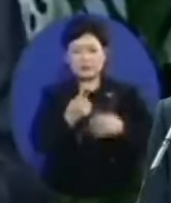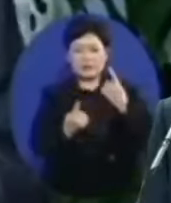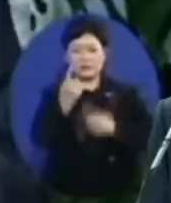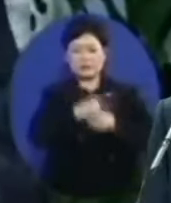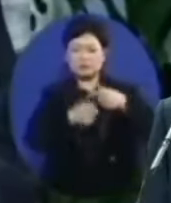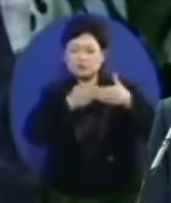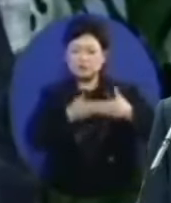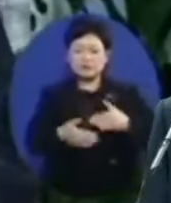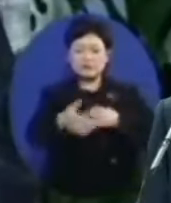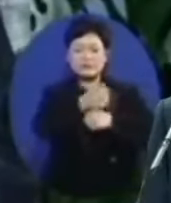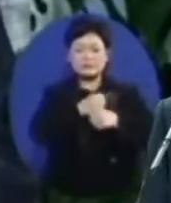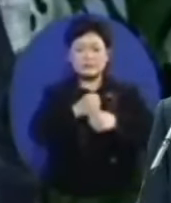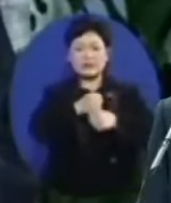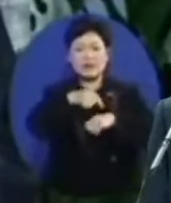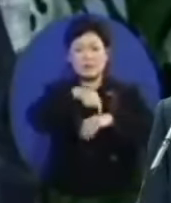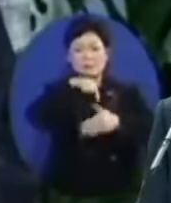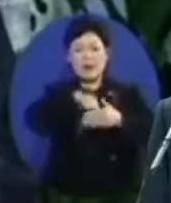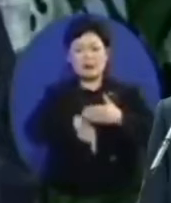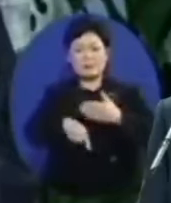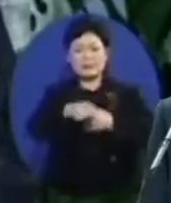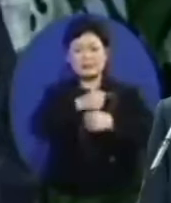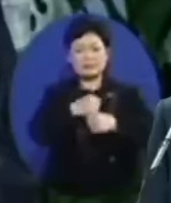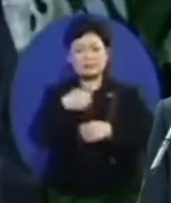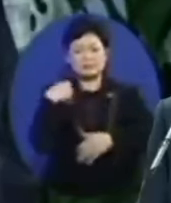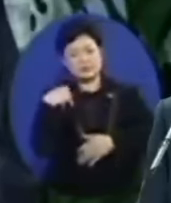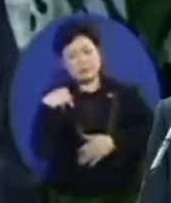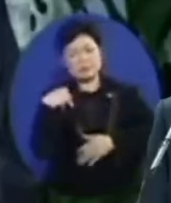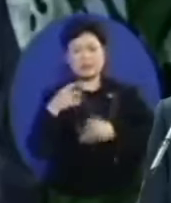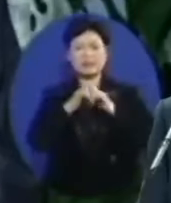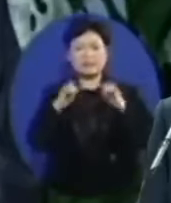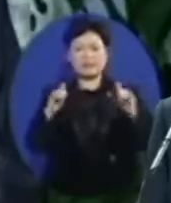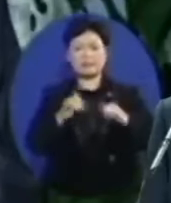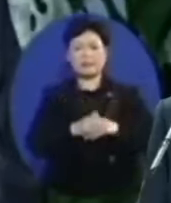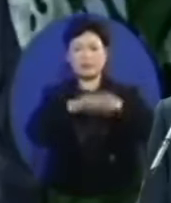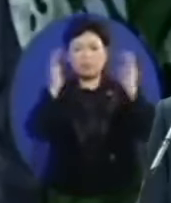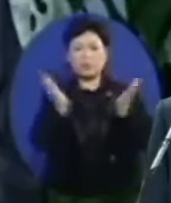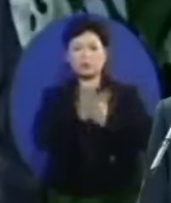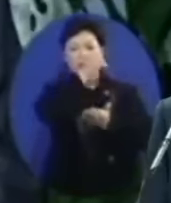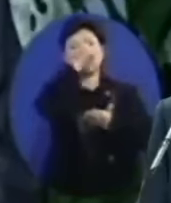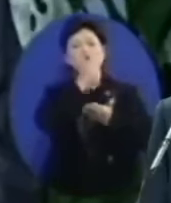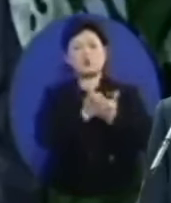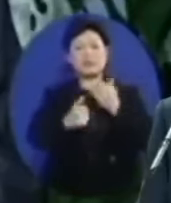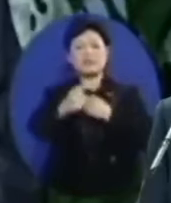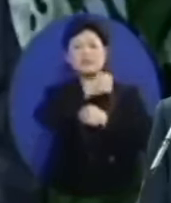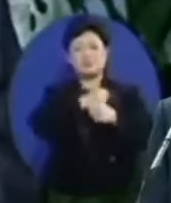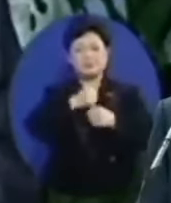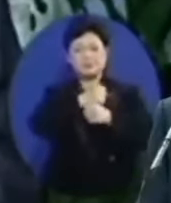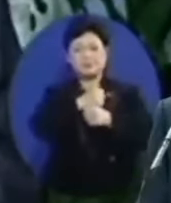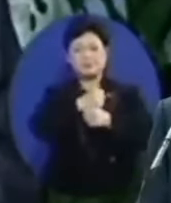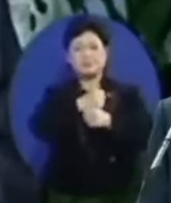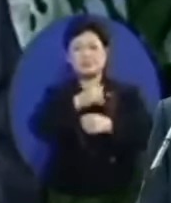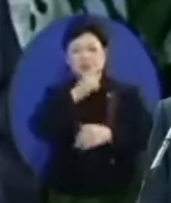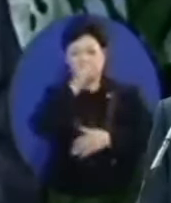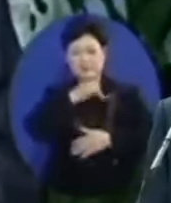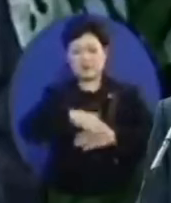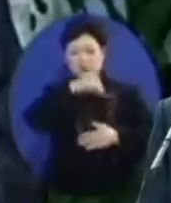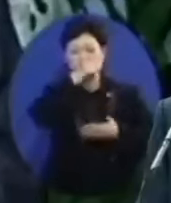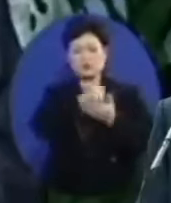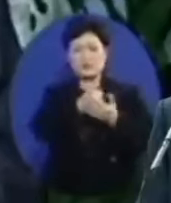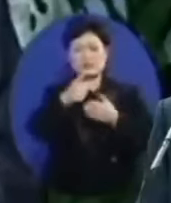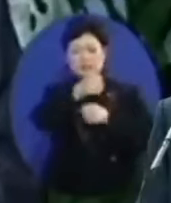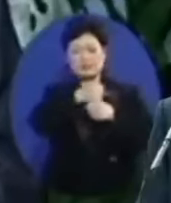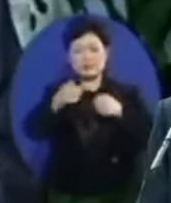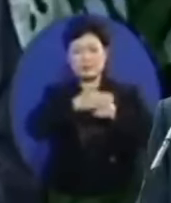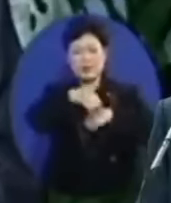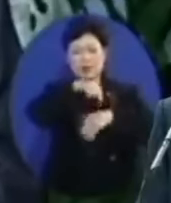무거운 짐이 마음의 짐인 것입니다. 사람은 모두 다 죄짐을 지고 있는 것입니다. 죄짐으로 말미암아